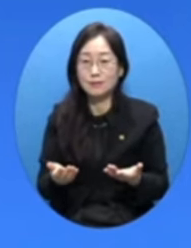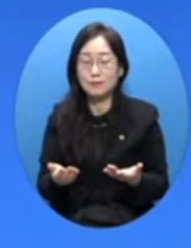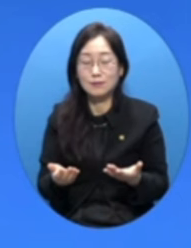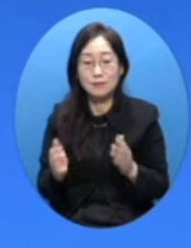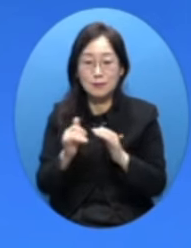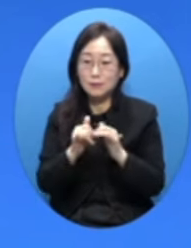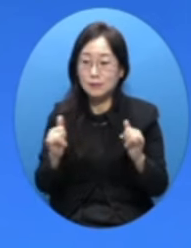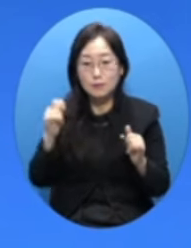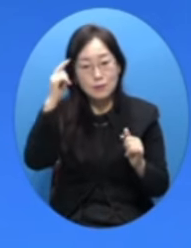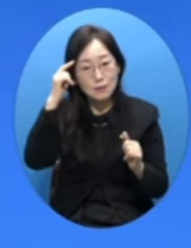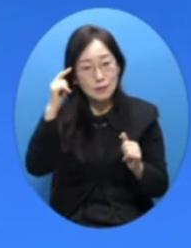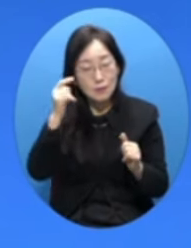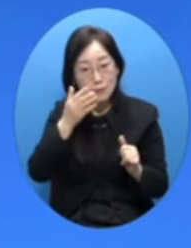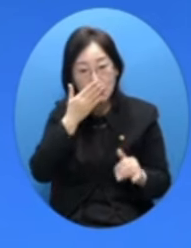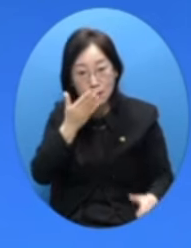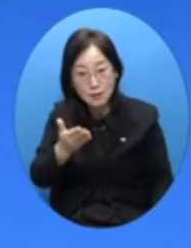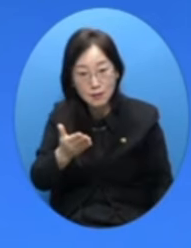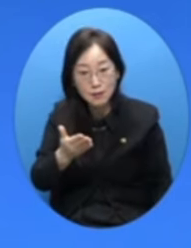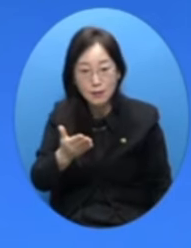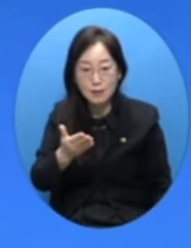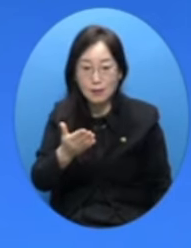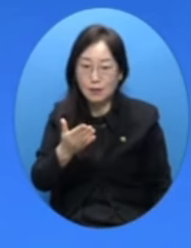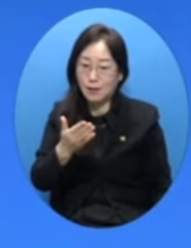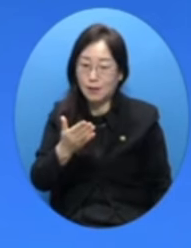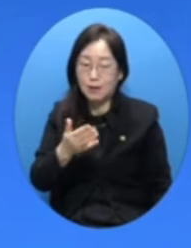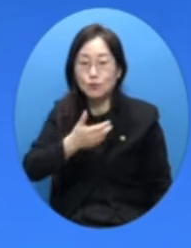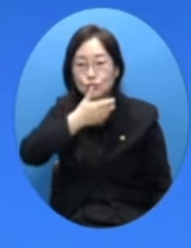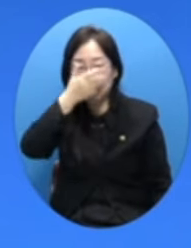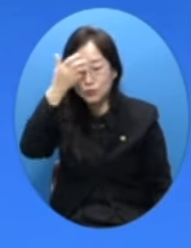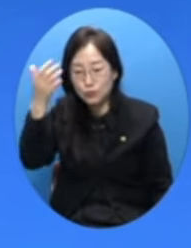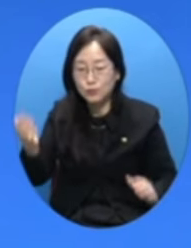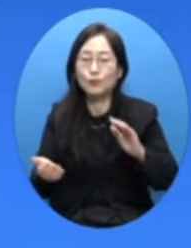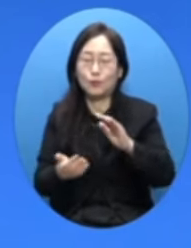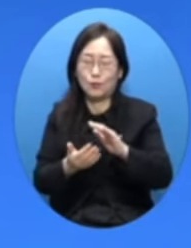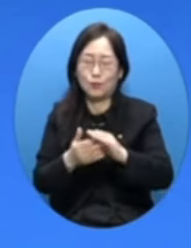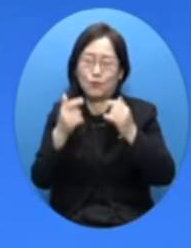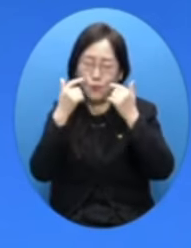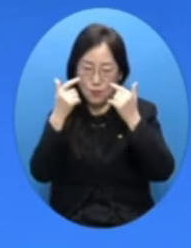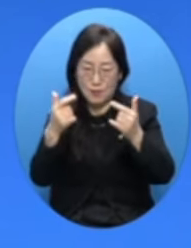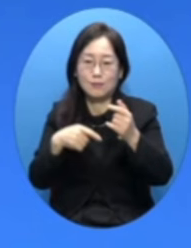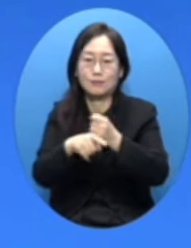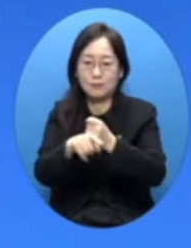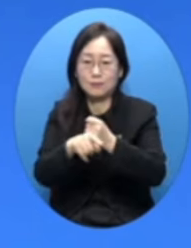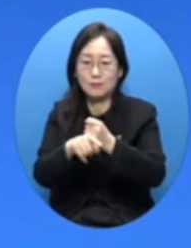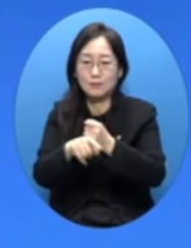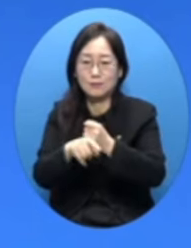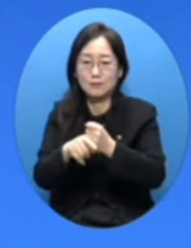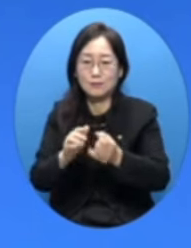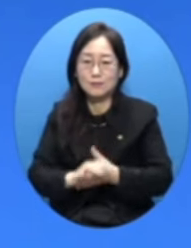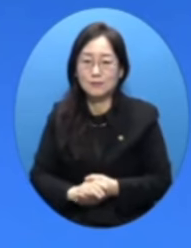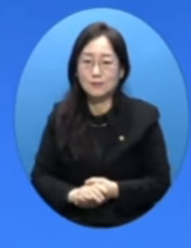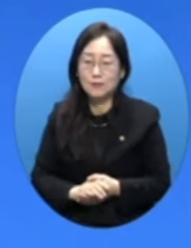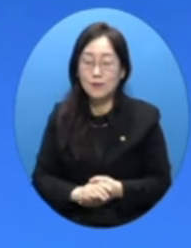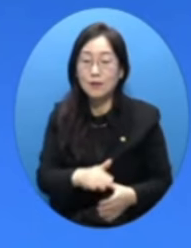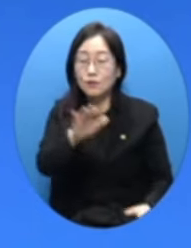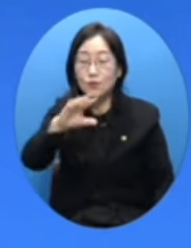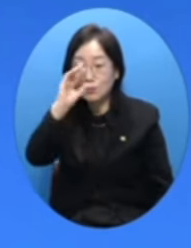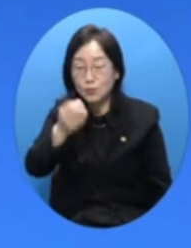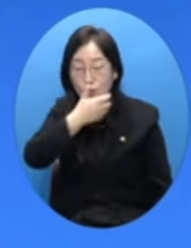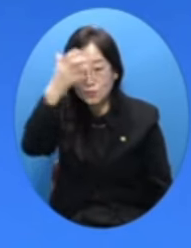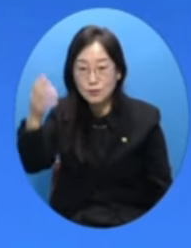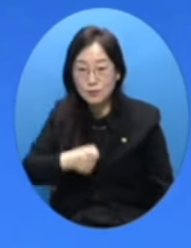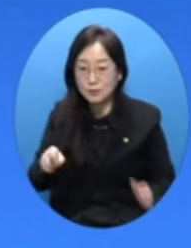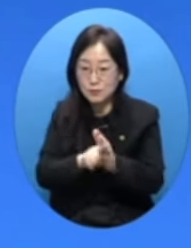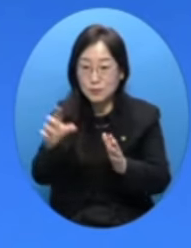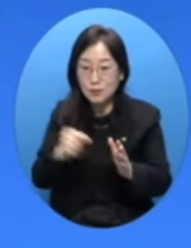인간으로는 상상치 못한 일이 이루어진 것입니다. 꿈은 이루어지는 것입니다. 반드시 꿈은 이루어지는 것입니다. 우리가 거룩한 꿈을 꾸고